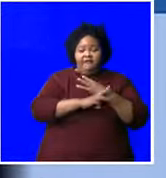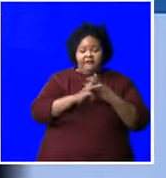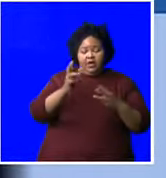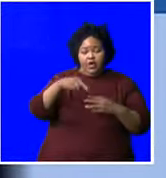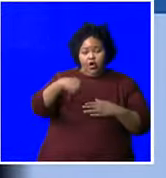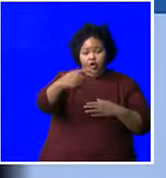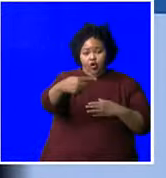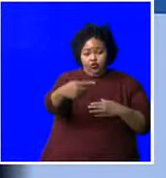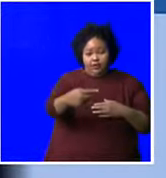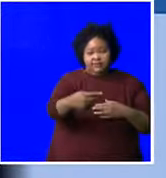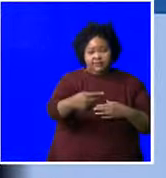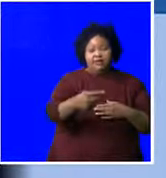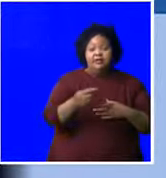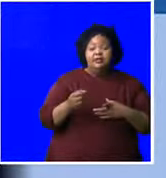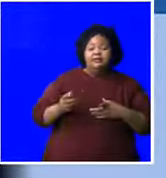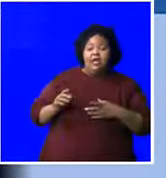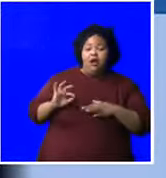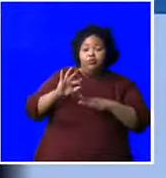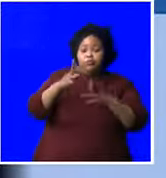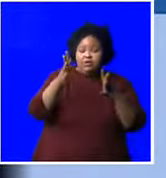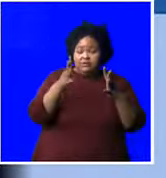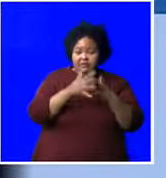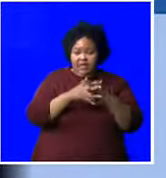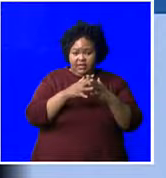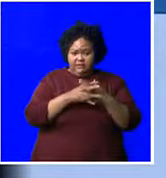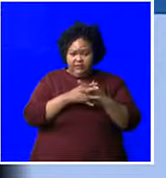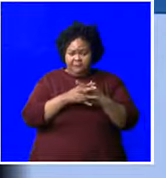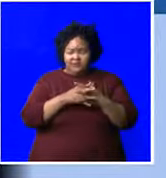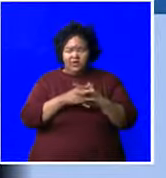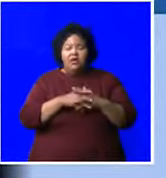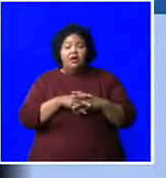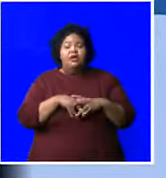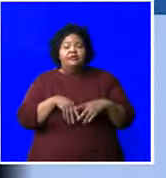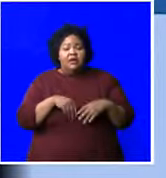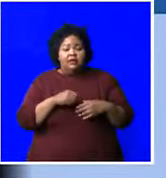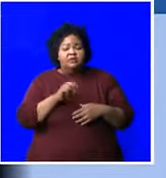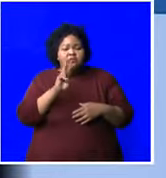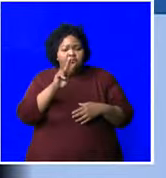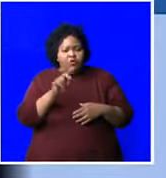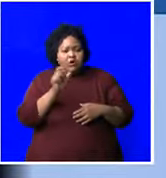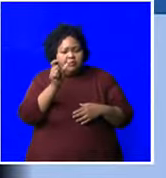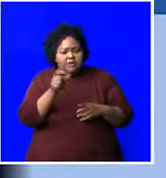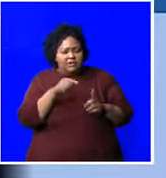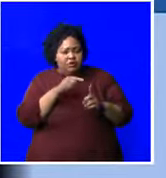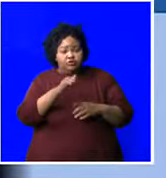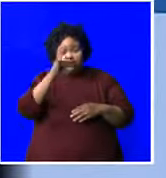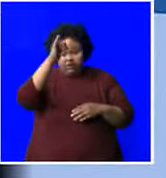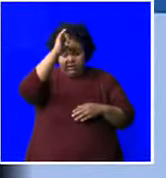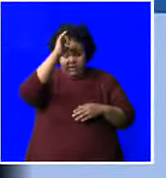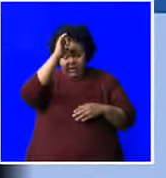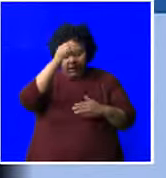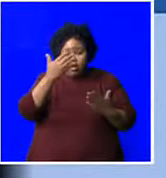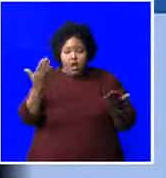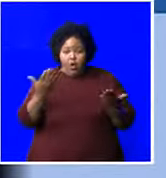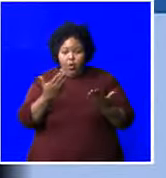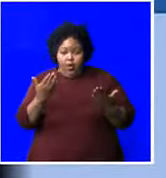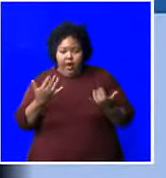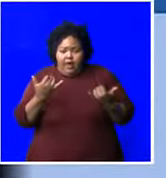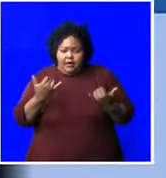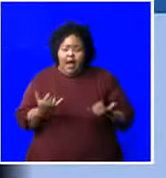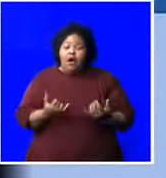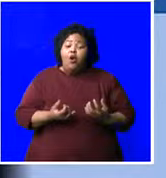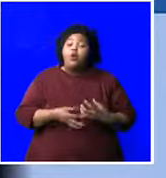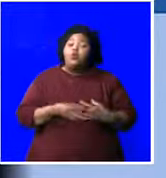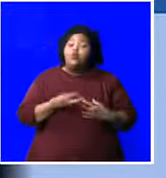namuhla basebenza ka Google as technicians kuloku lesikubuka kothi ngemaswati